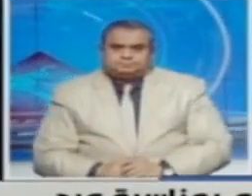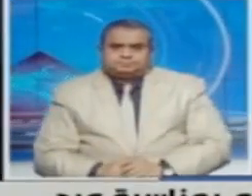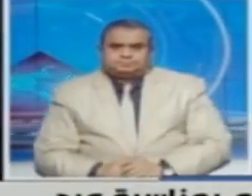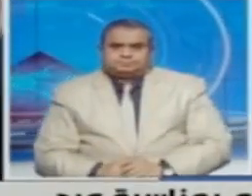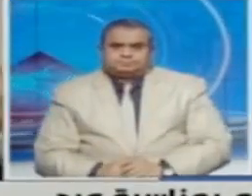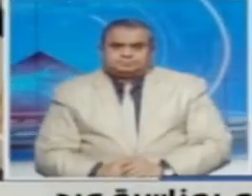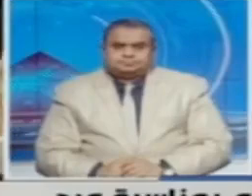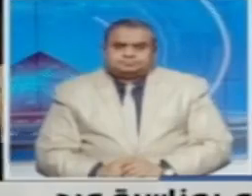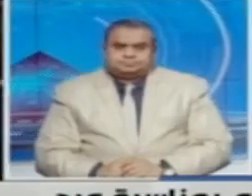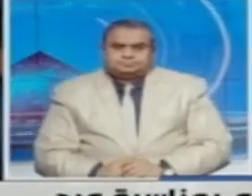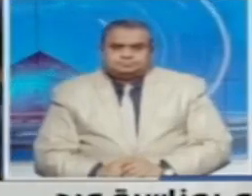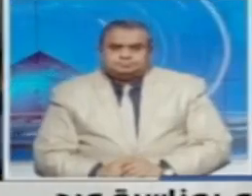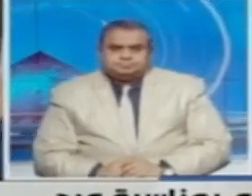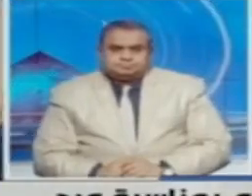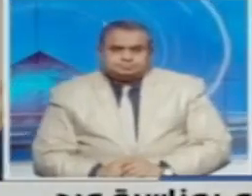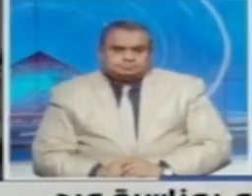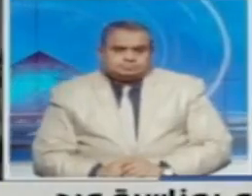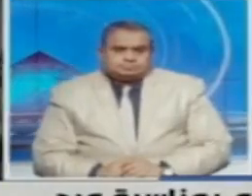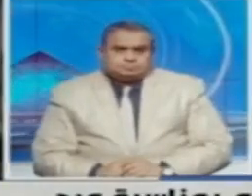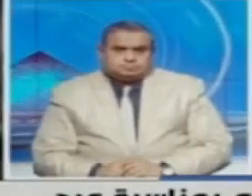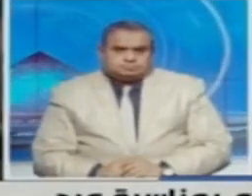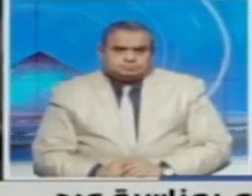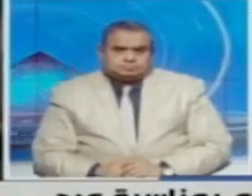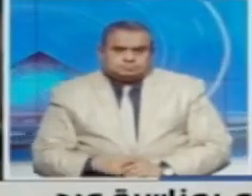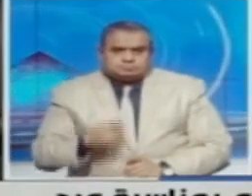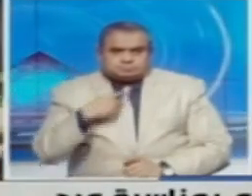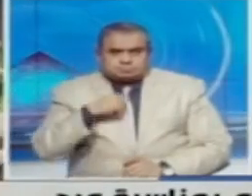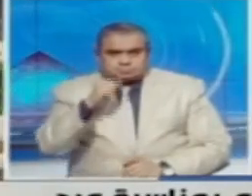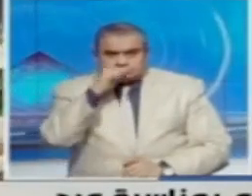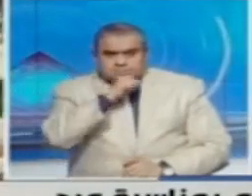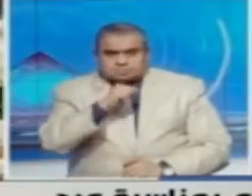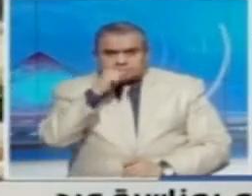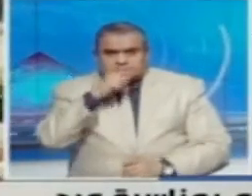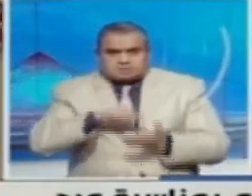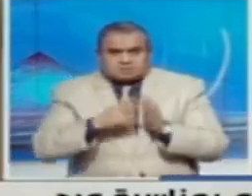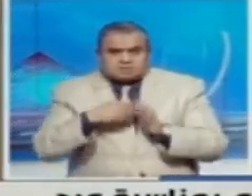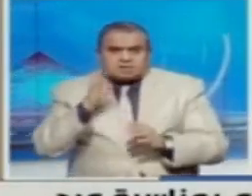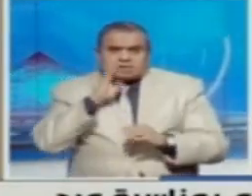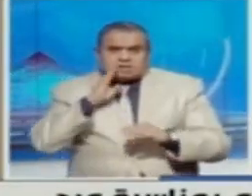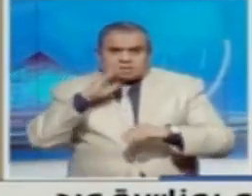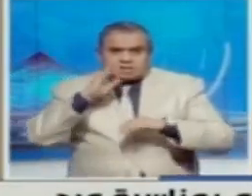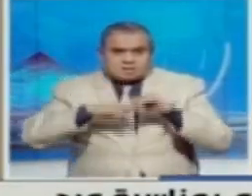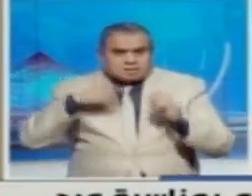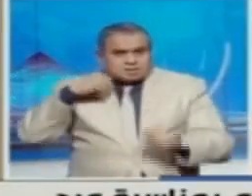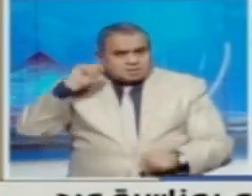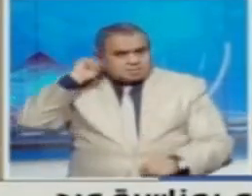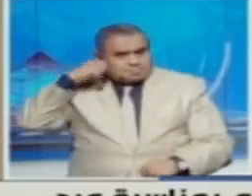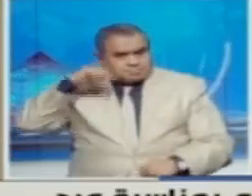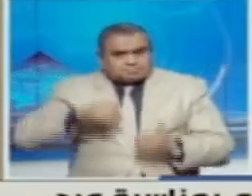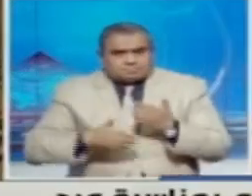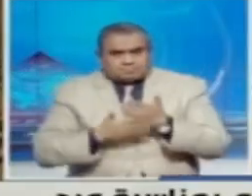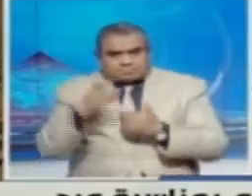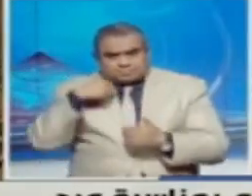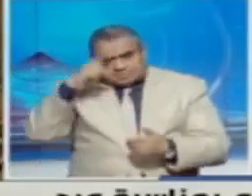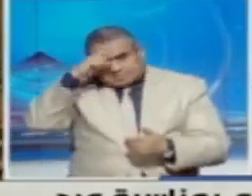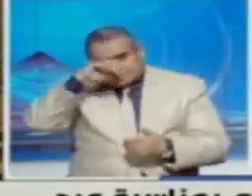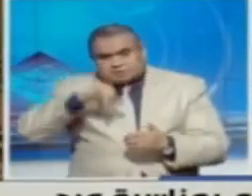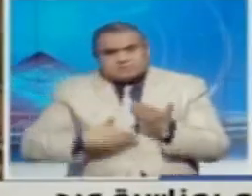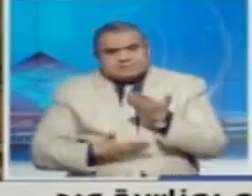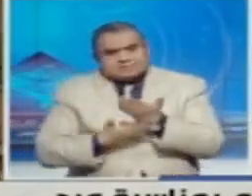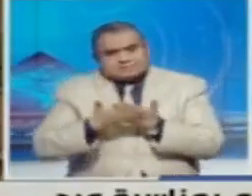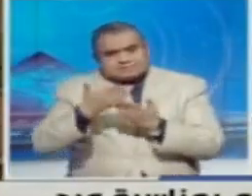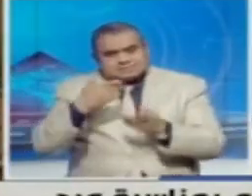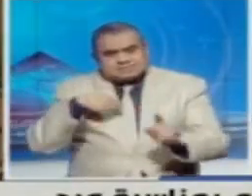كلمة شرف اتحققت لما الايدين اتعلمت ازاي تواجه الظروف.